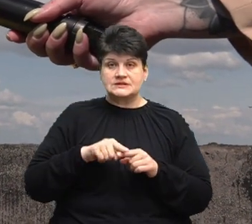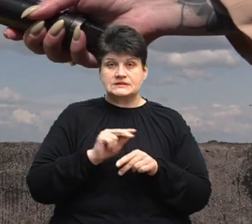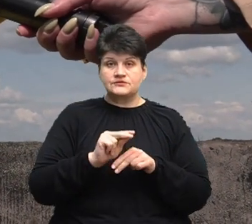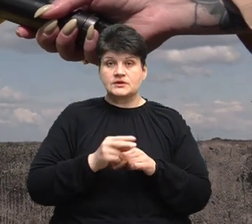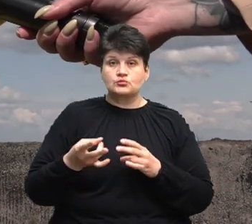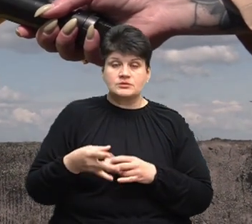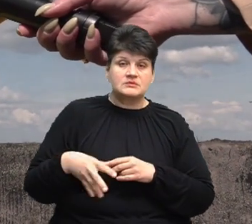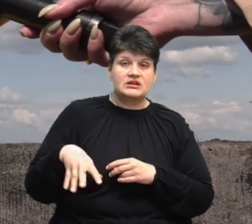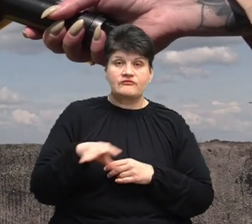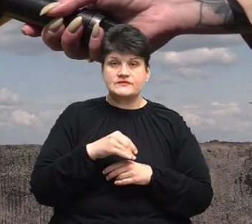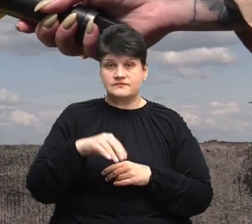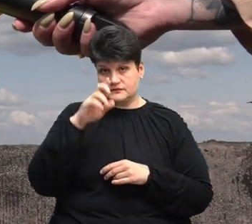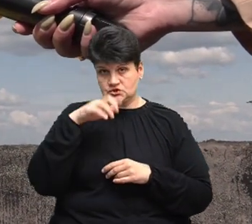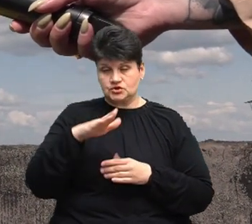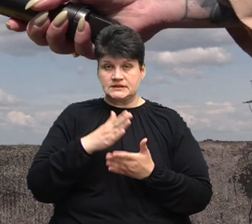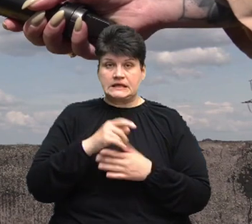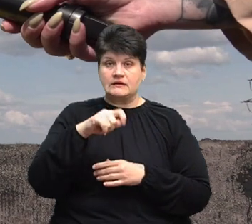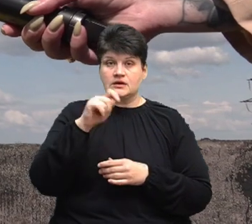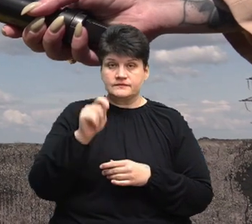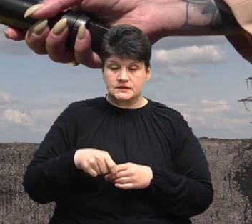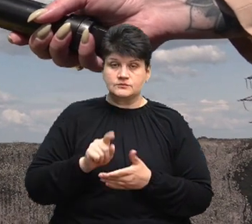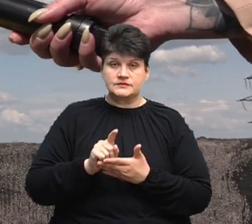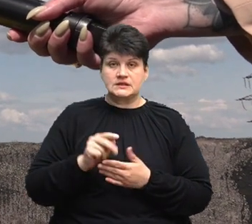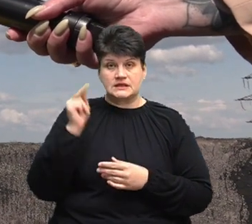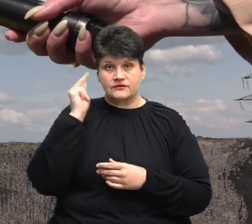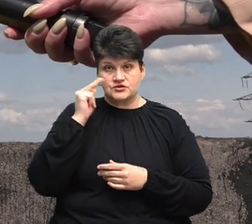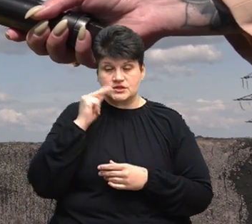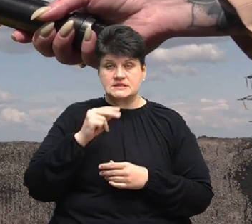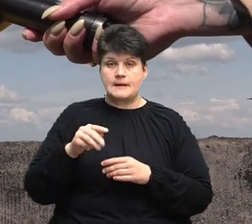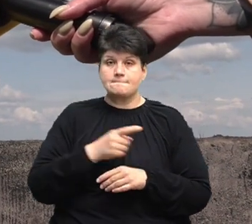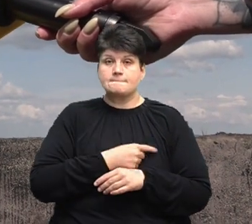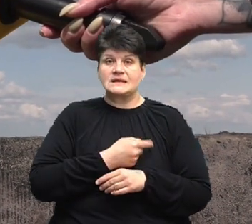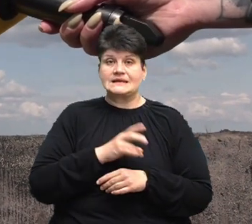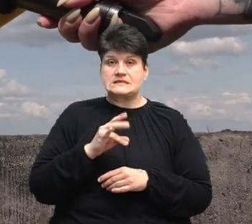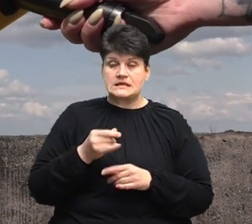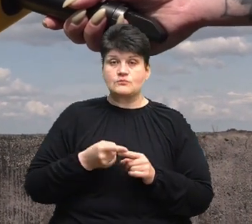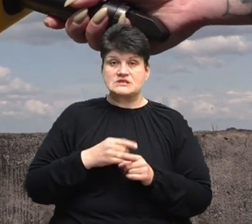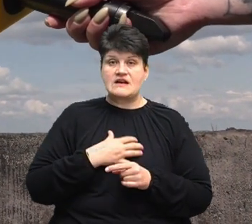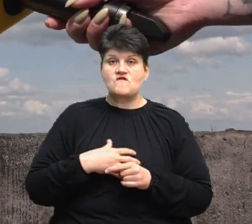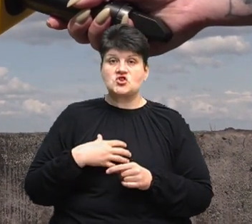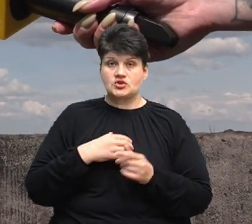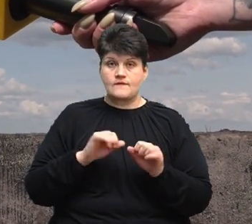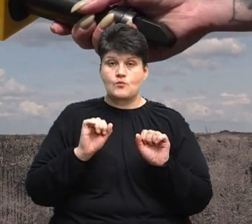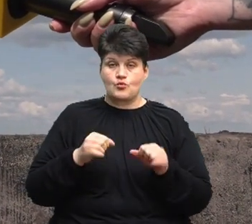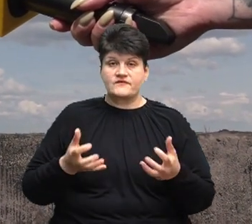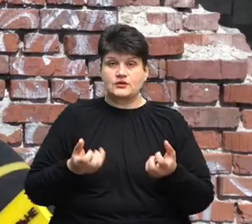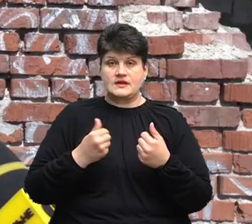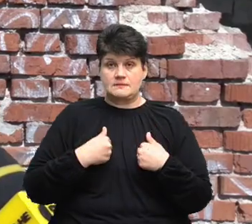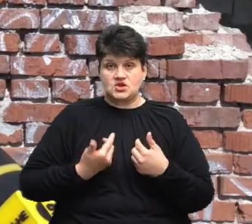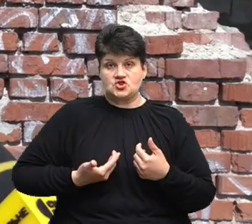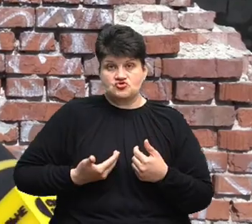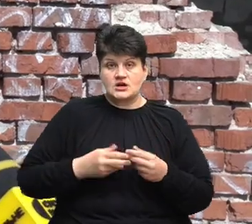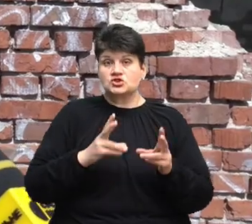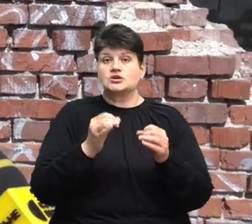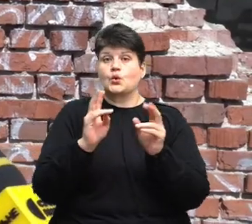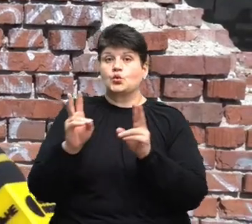країні війна. Тому я хочу навчатися, в першу чергу, тактичній медицині, тому що це важливо, тому що може врятувати мені життя або життя ще комусь. Саме на